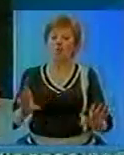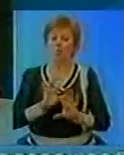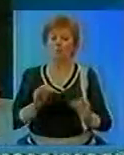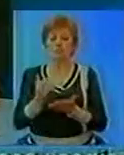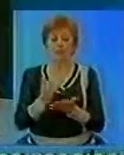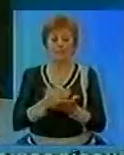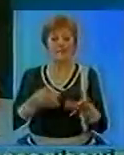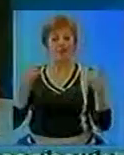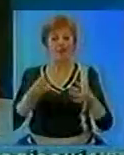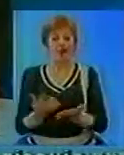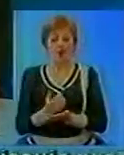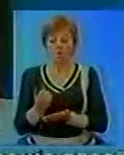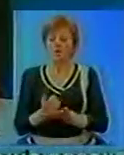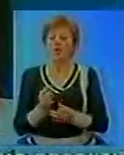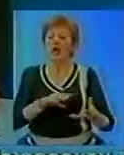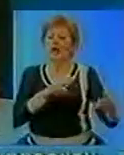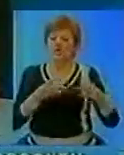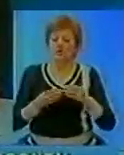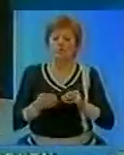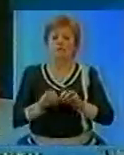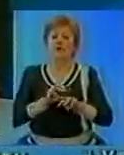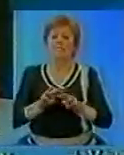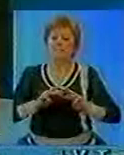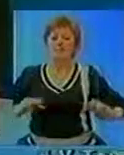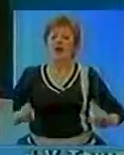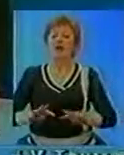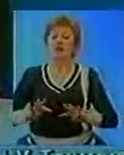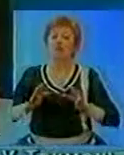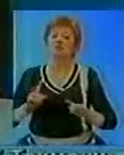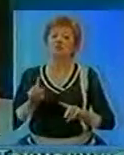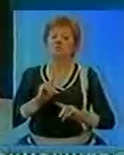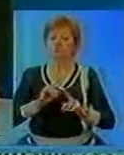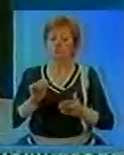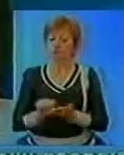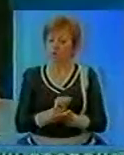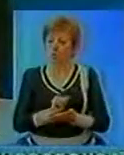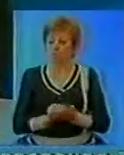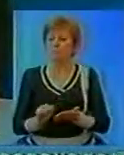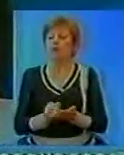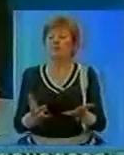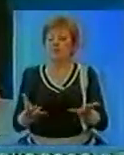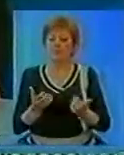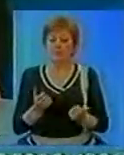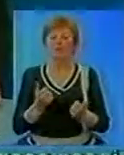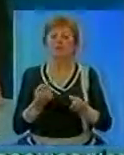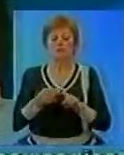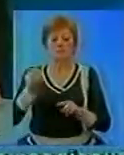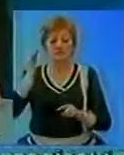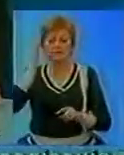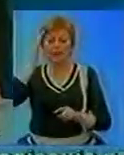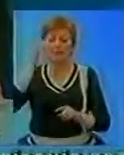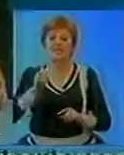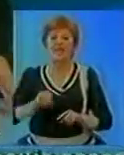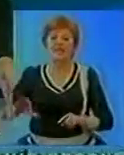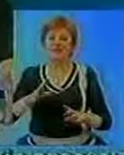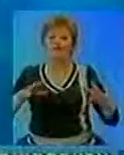програмі «Телекур'єр» результати парламентських дебатів та зміни у законодавчих документах, прийняті у зв'язку з намірами євроінтеграції.